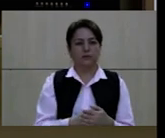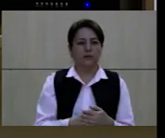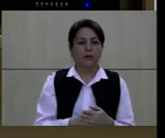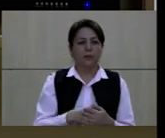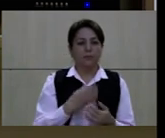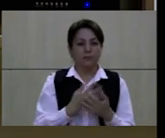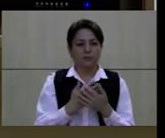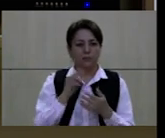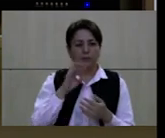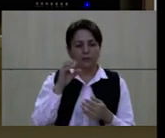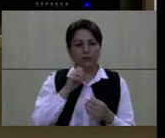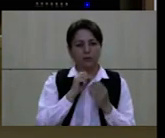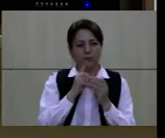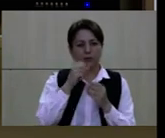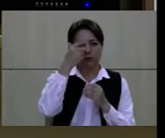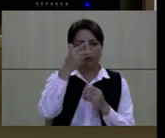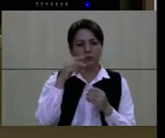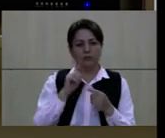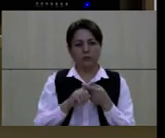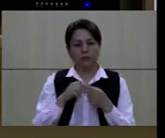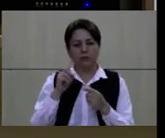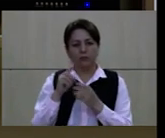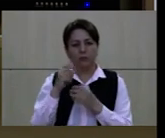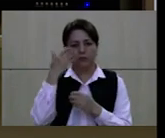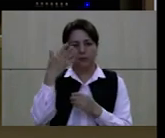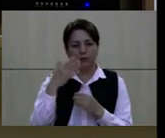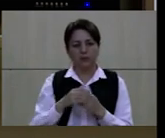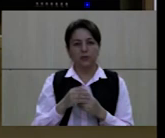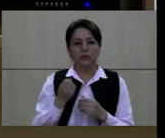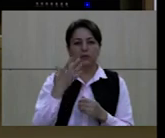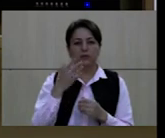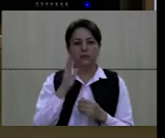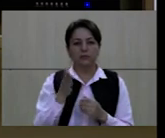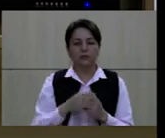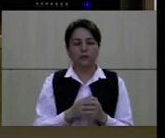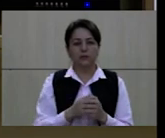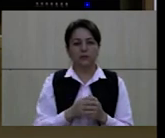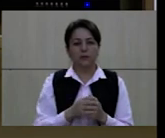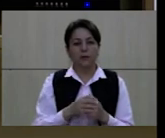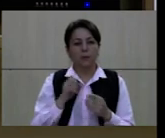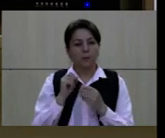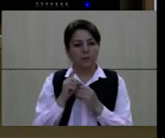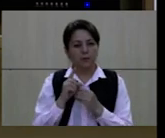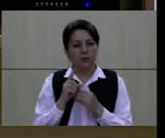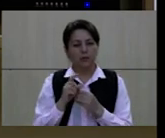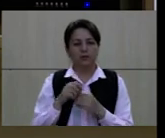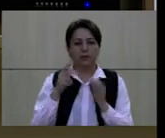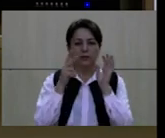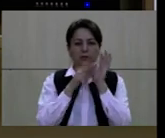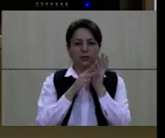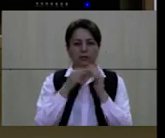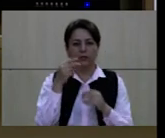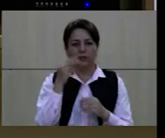Misollarda ko'ramiz. 11 dan 3 qo'shuv 11 dan 5 nechiga teng bo'lardi? 11 dan 8